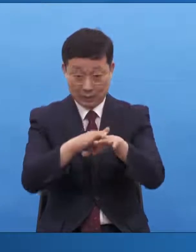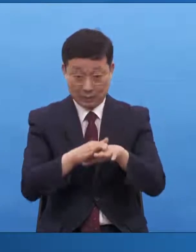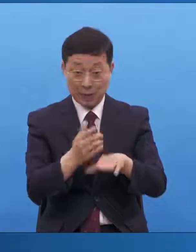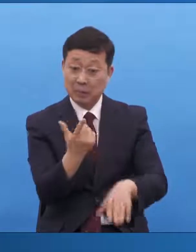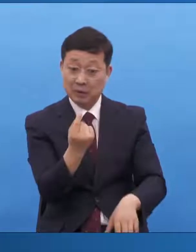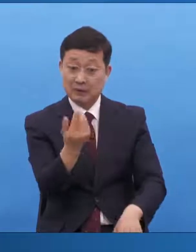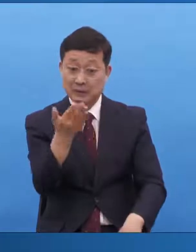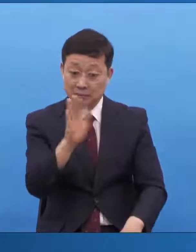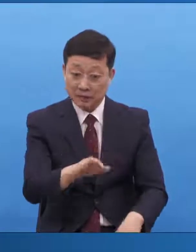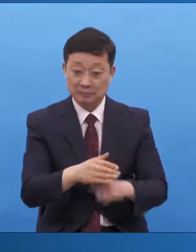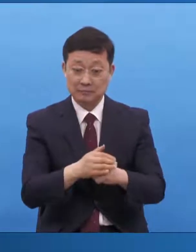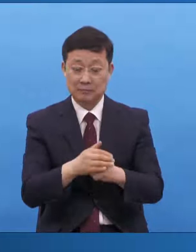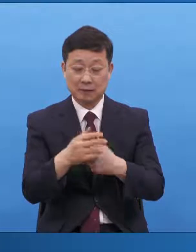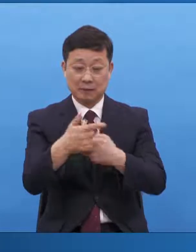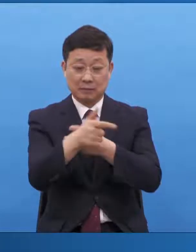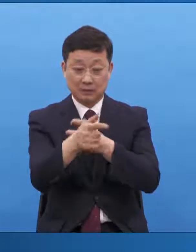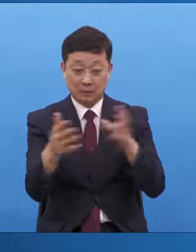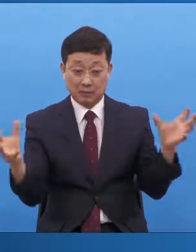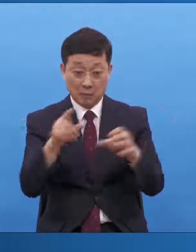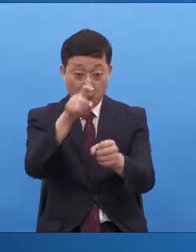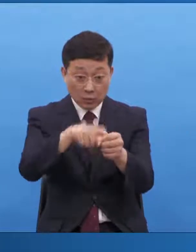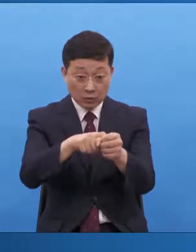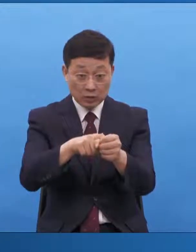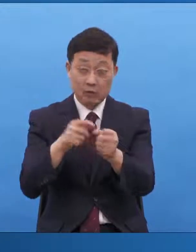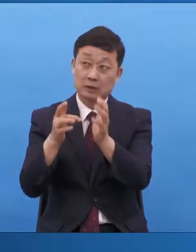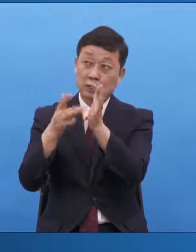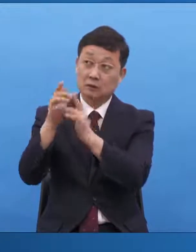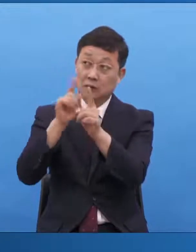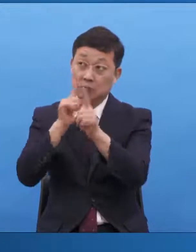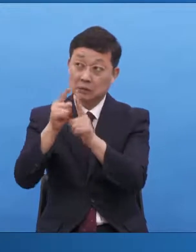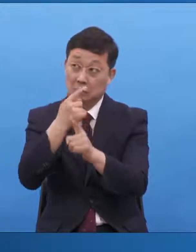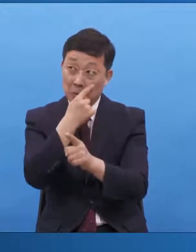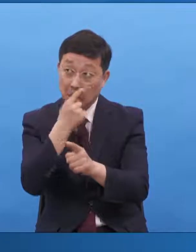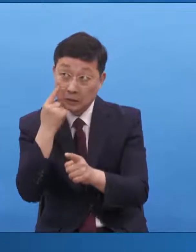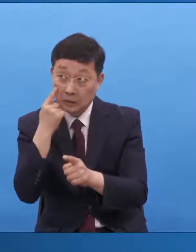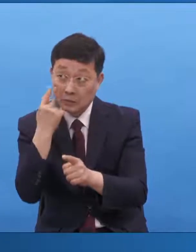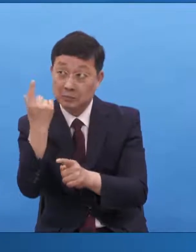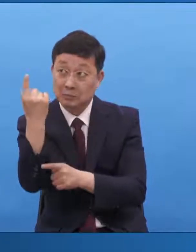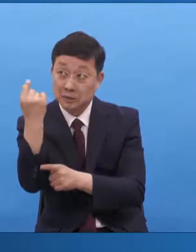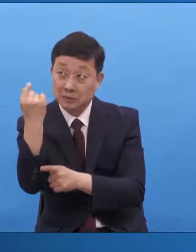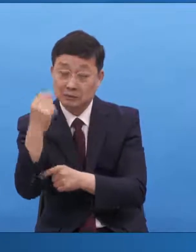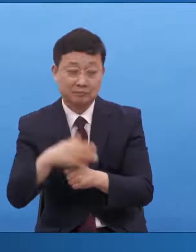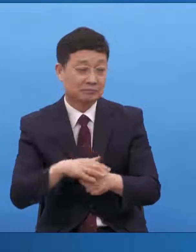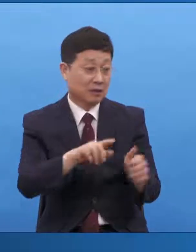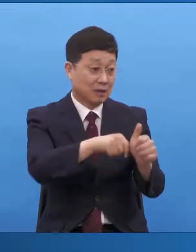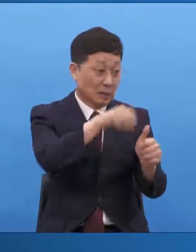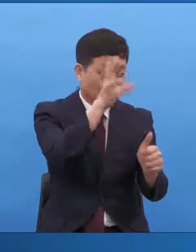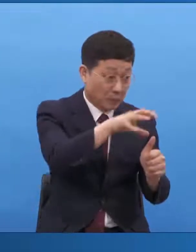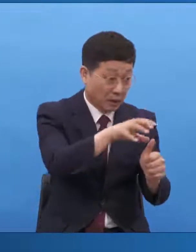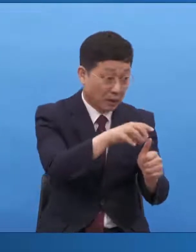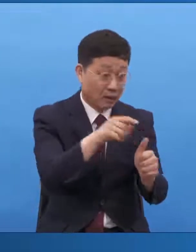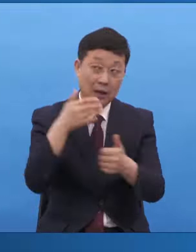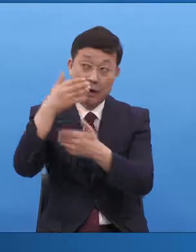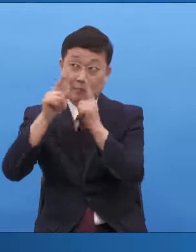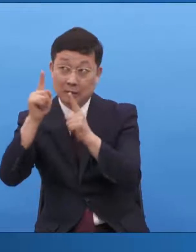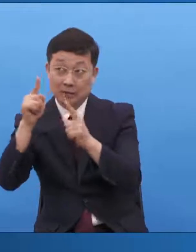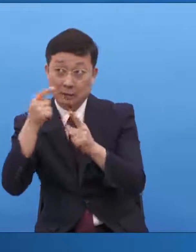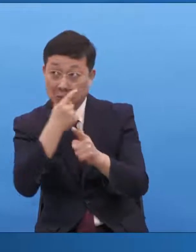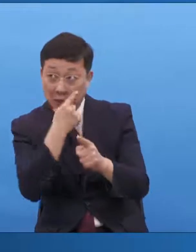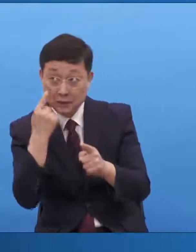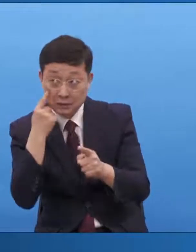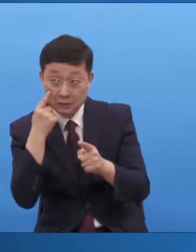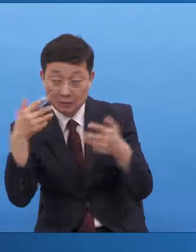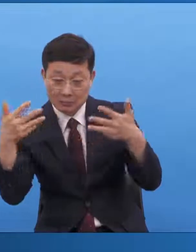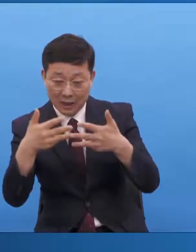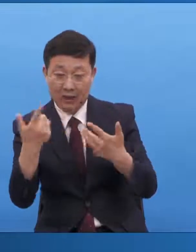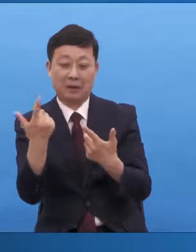to Mark's upper room not only to worship but to confirm. 예, 핍박 오면 또 확인돼. And when persecution came, they confirmed once again. 문제 나면 또 확인돼. When problems